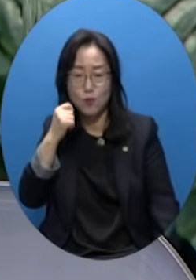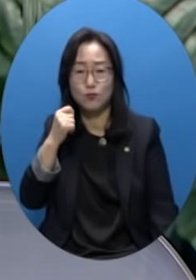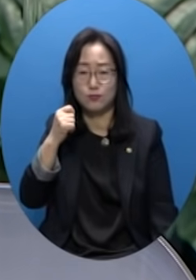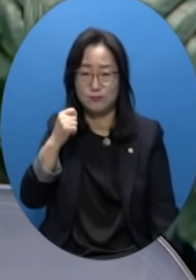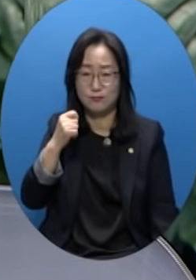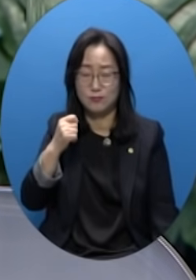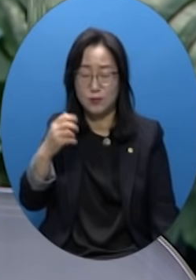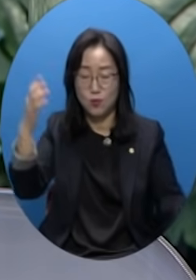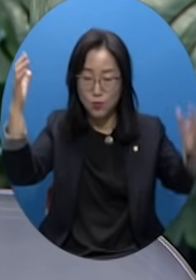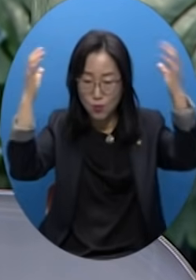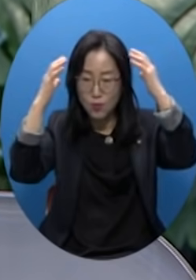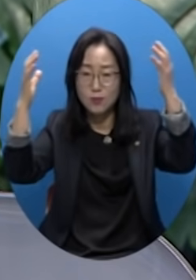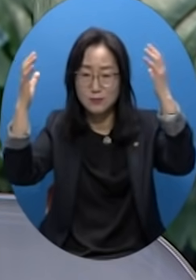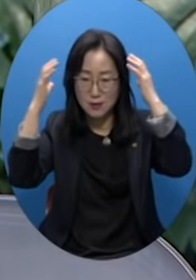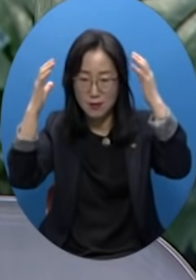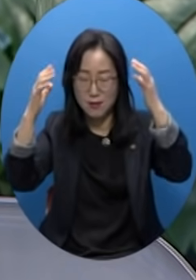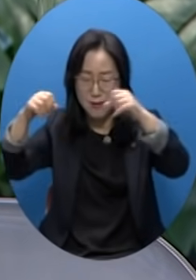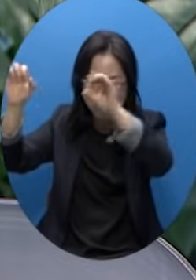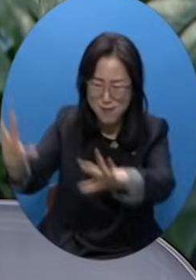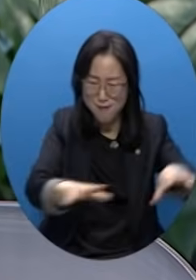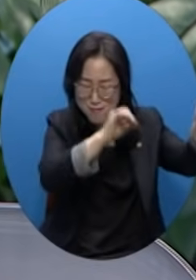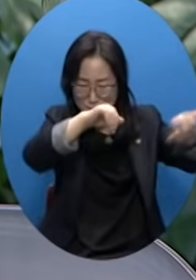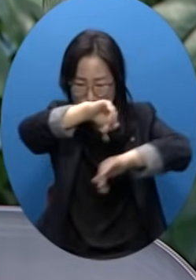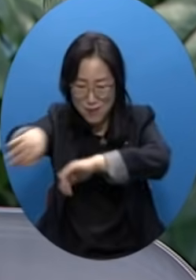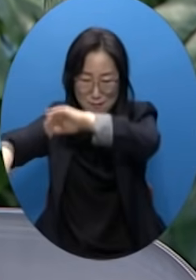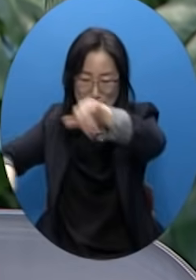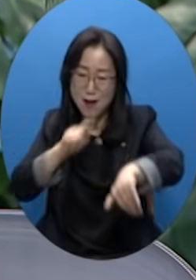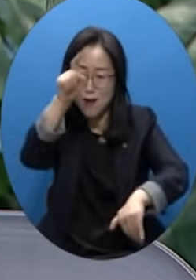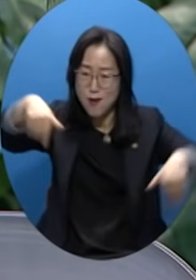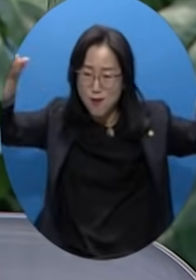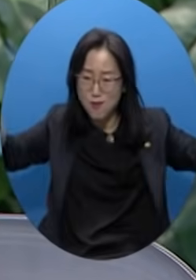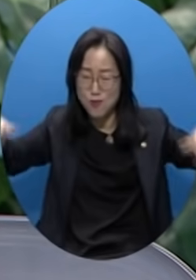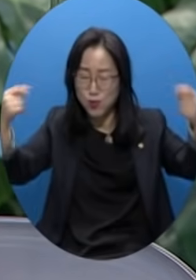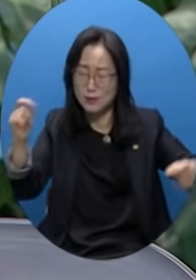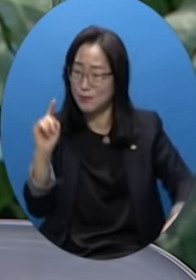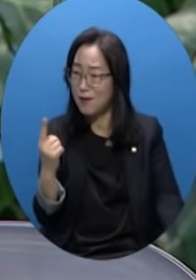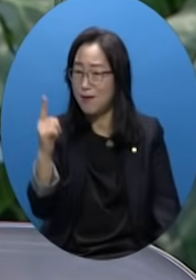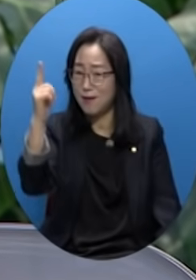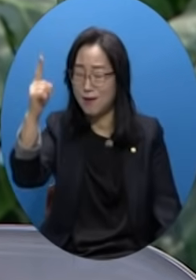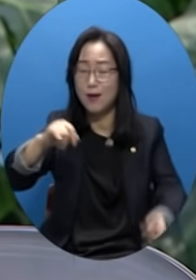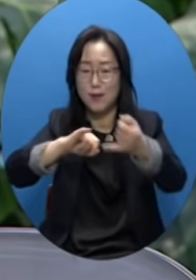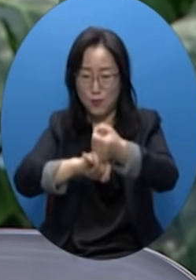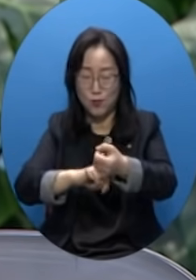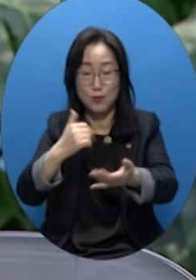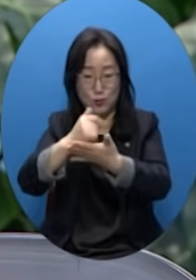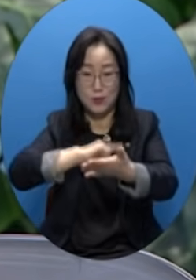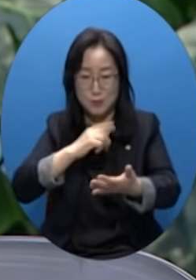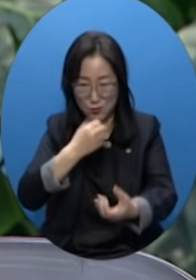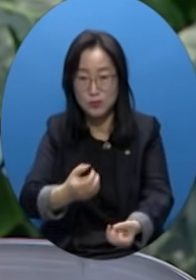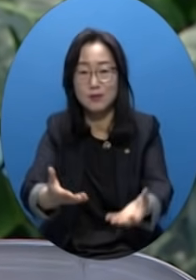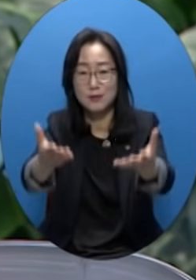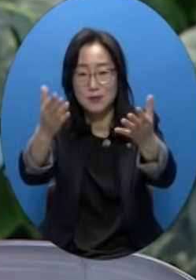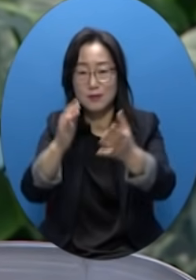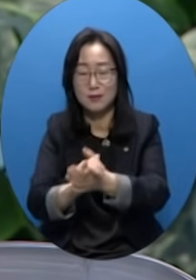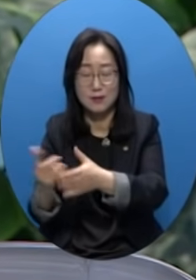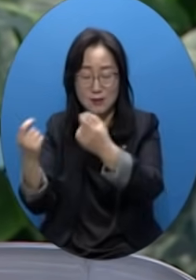고난의 파도를 헤치고 2처럼 날아 올라가는 여러 보다 되기를 주의 이름으로 축원합니다